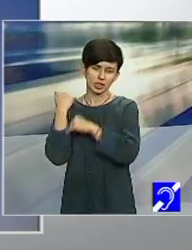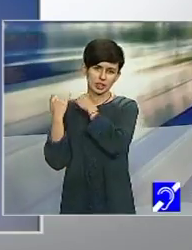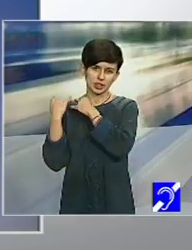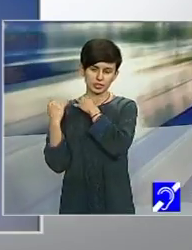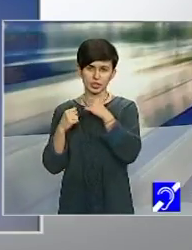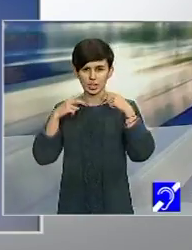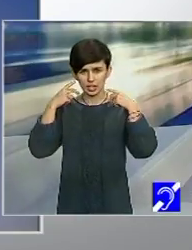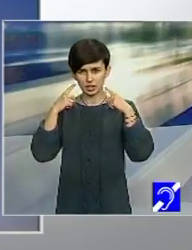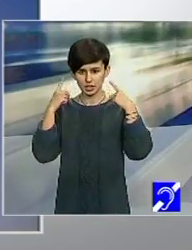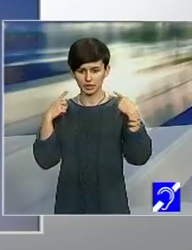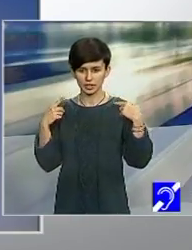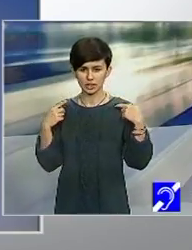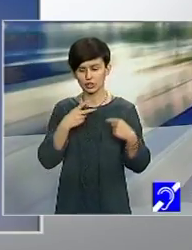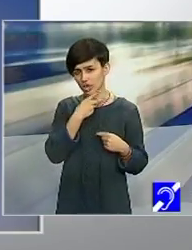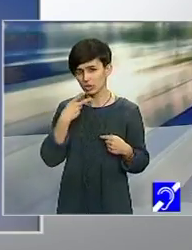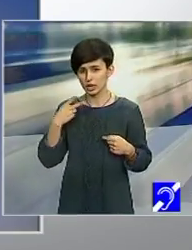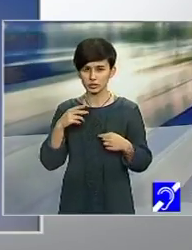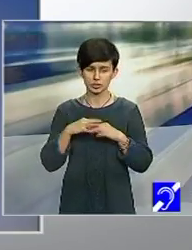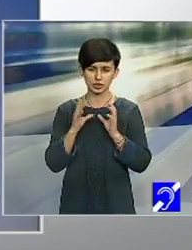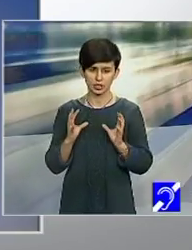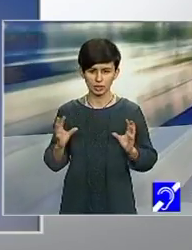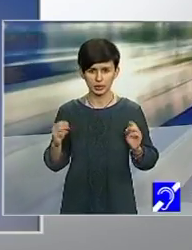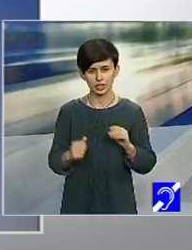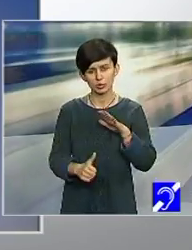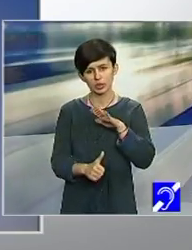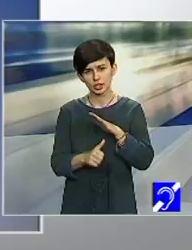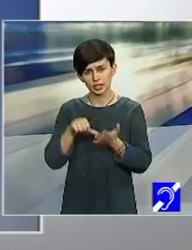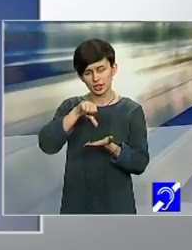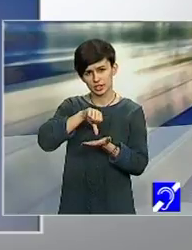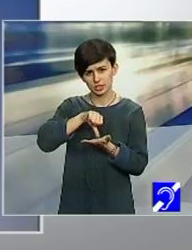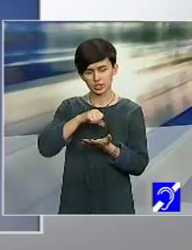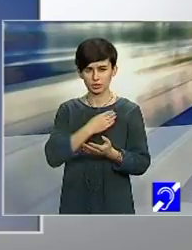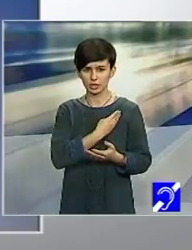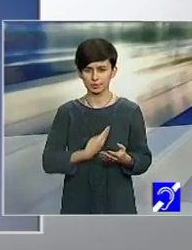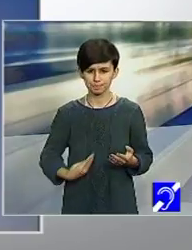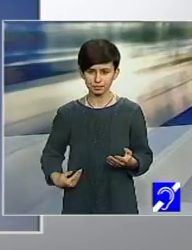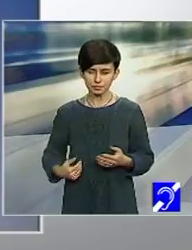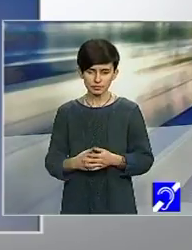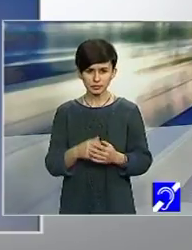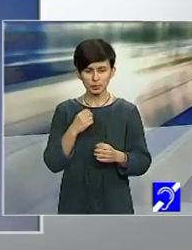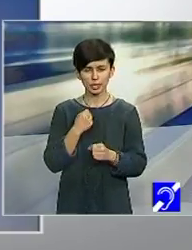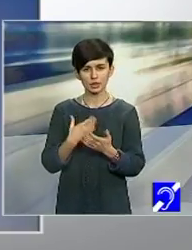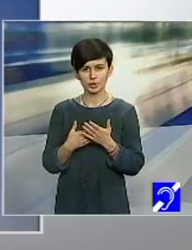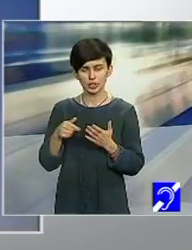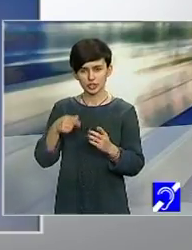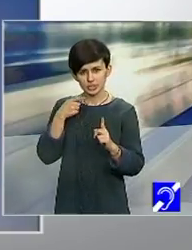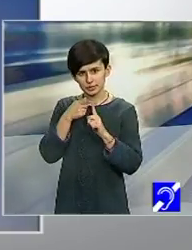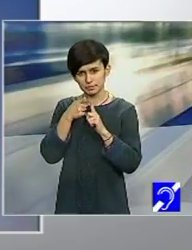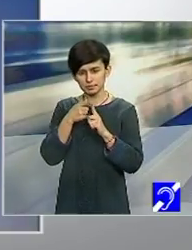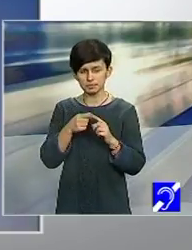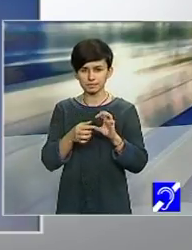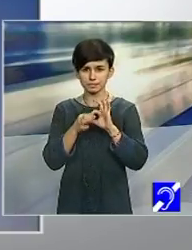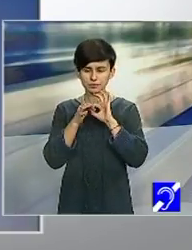al Holocaustului din România, cu sediul la București. La realizarea acestui obiectiv colaborează două